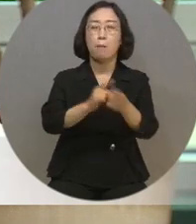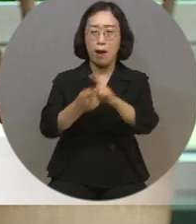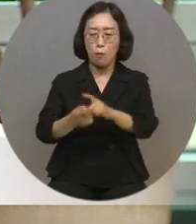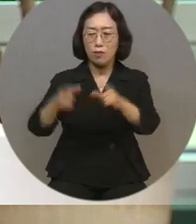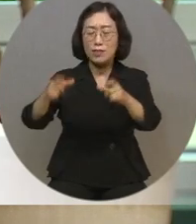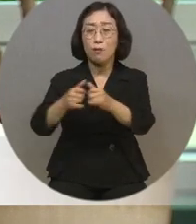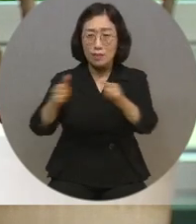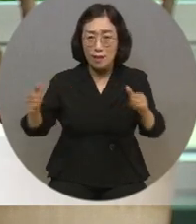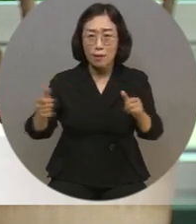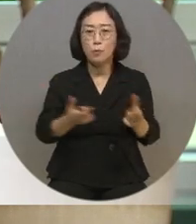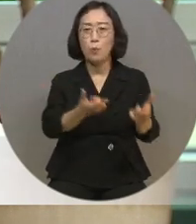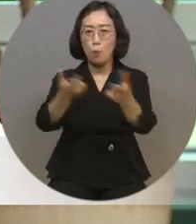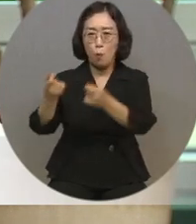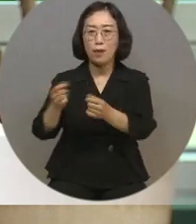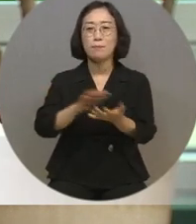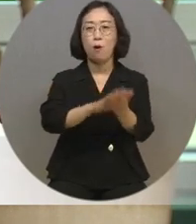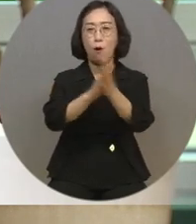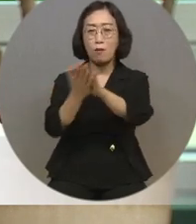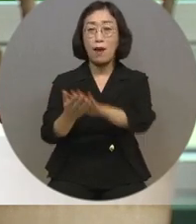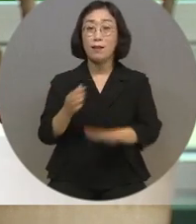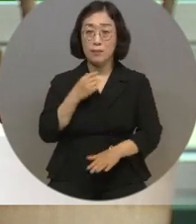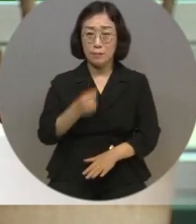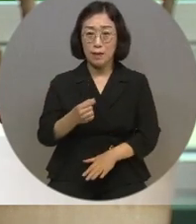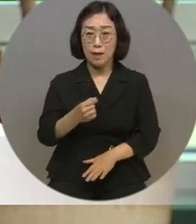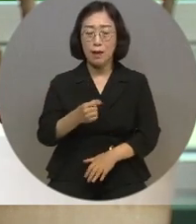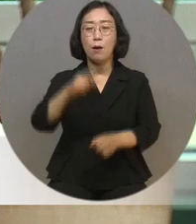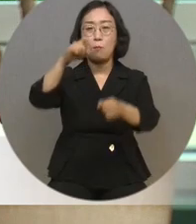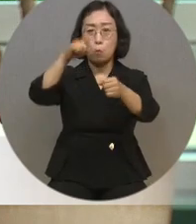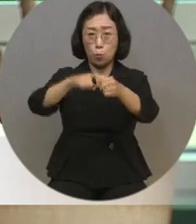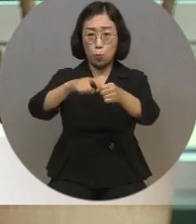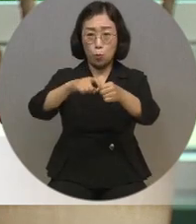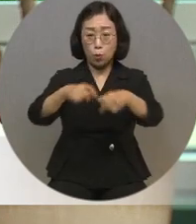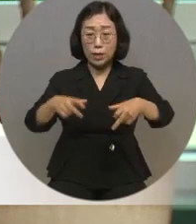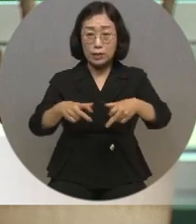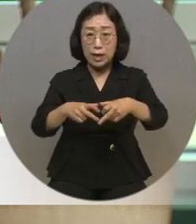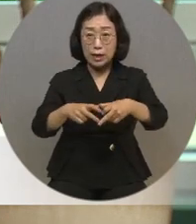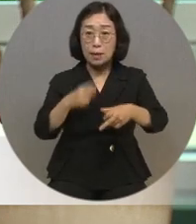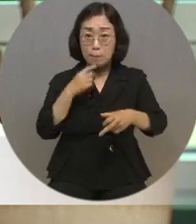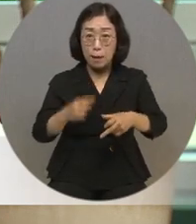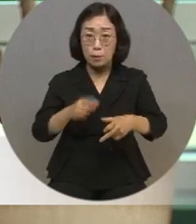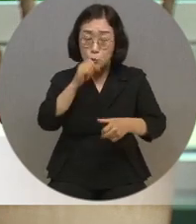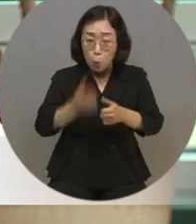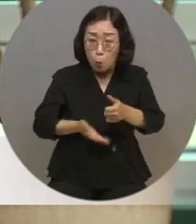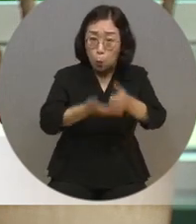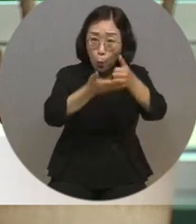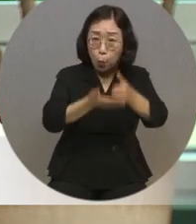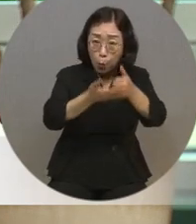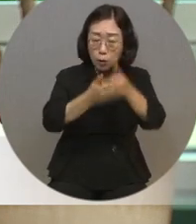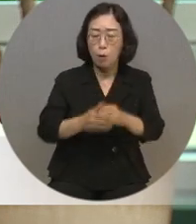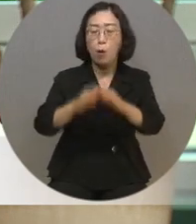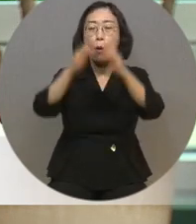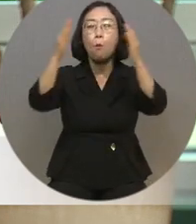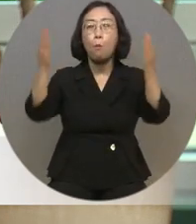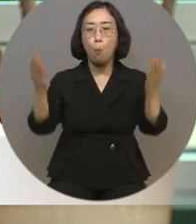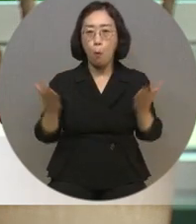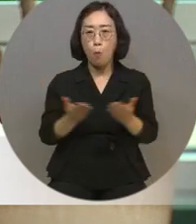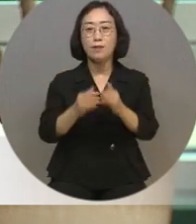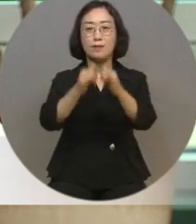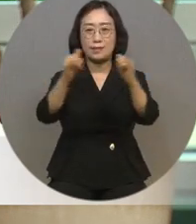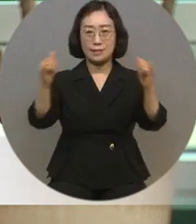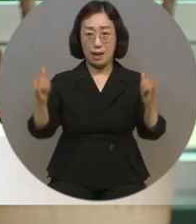시대를 만들고 싶다. 이제 이것은 장애인만 좋은 이런 사회가 아니라 결국 우리 사회의